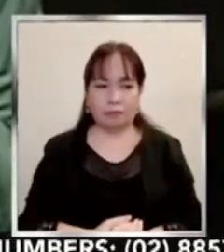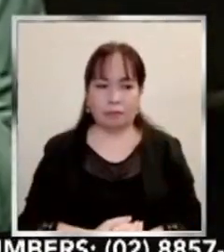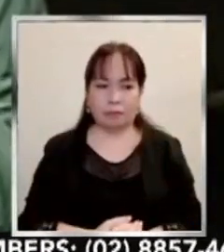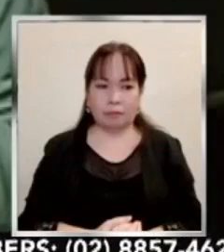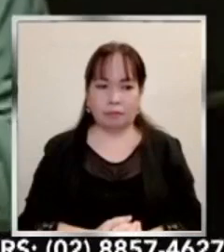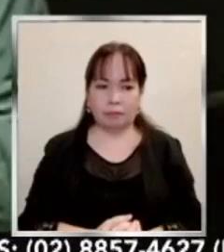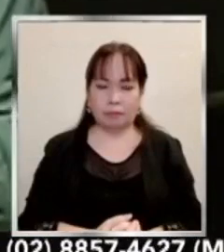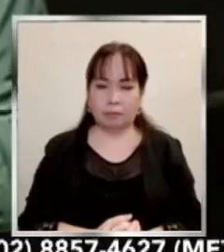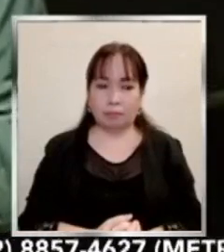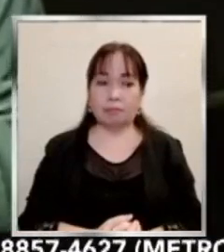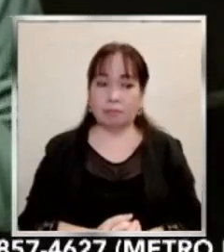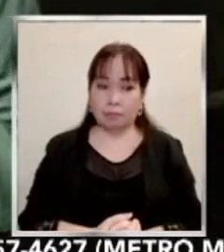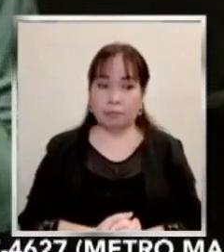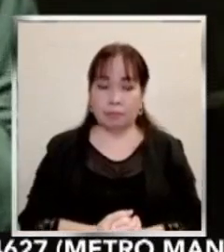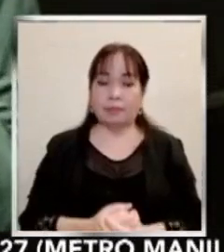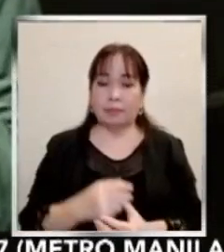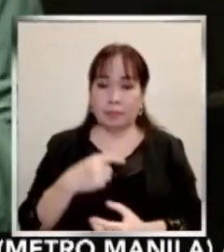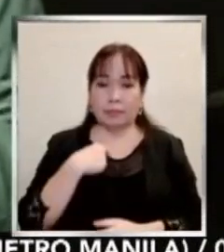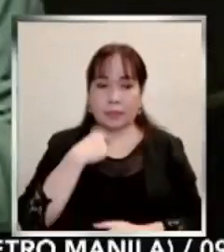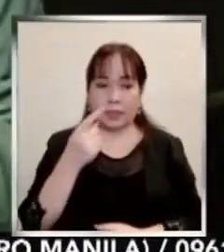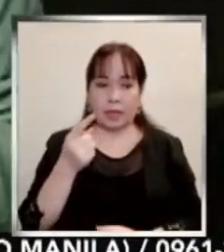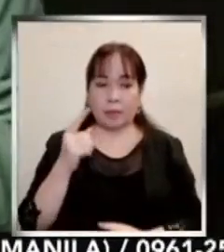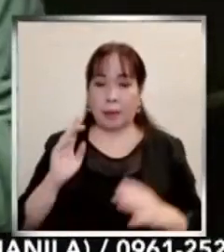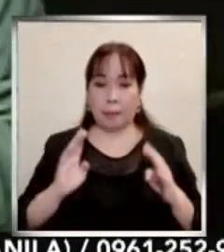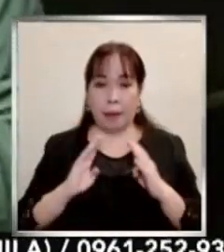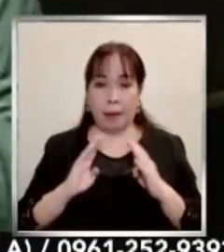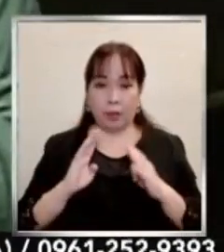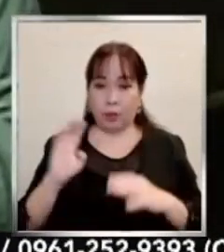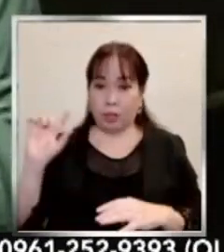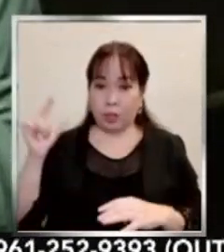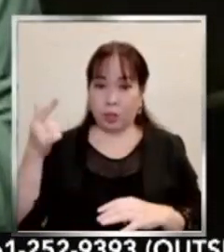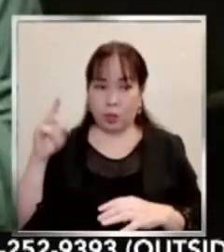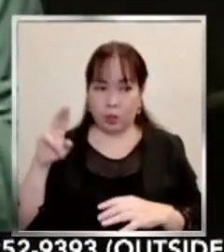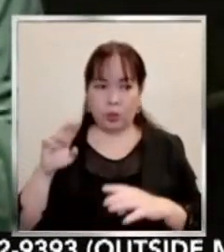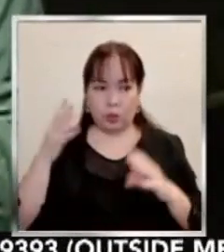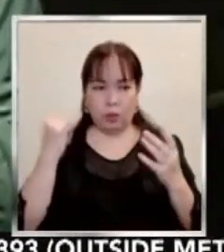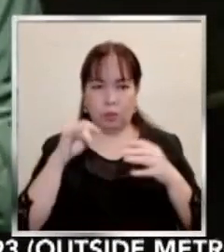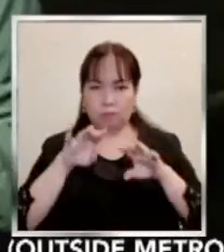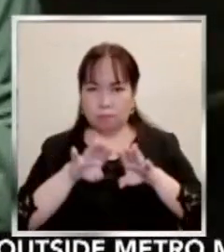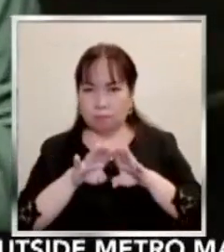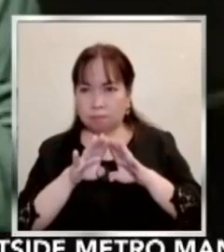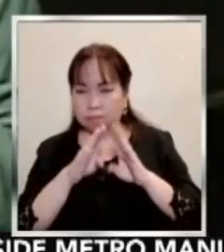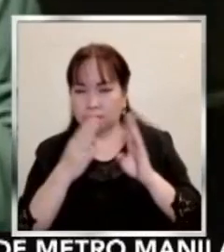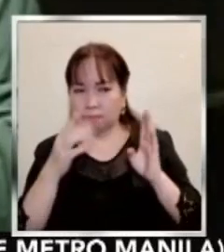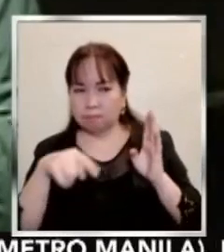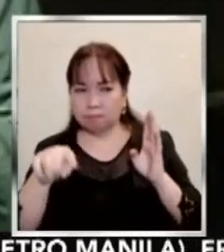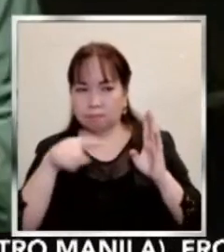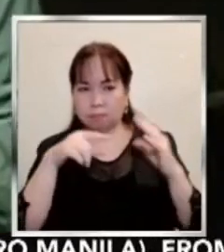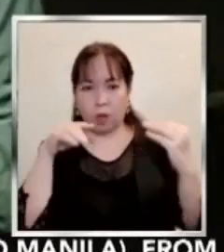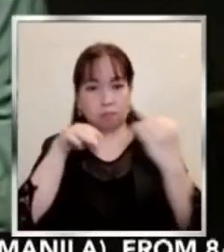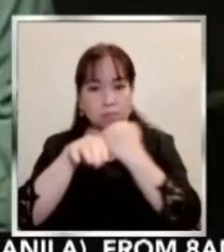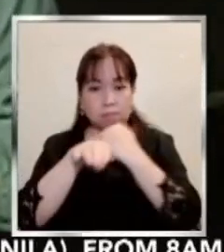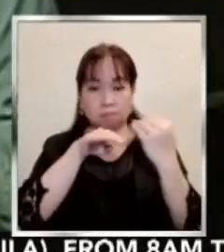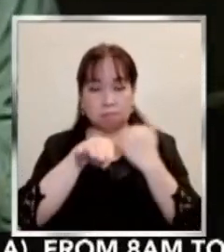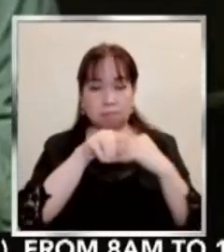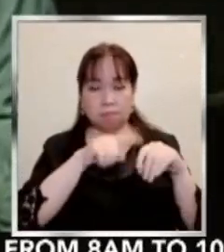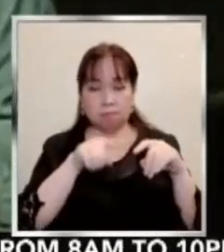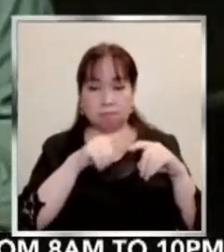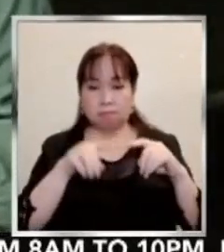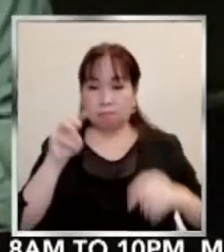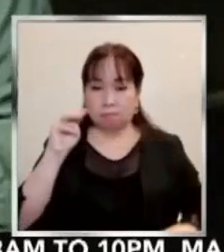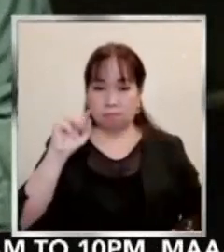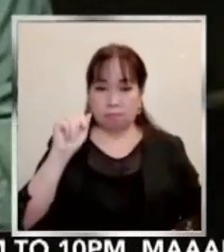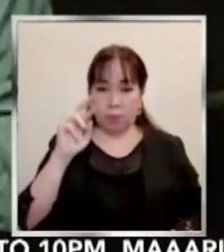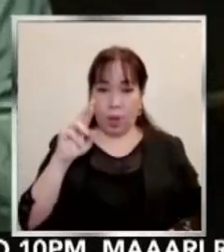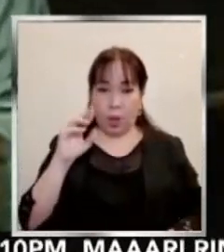Mel, ayon sa Baguio City LGU, mananatiling bukas sa mga motorista ang Marcos Highway maging ang Naguilian Road, kabilang na